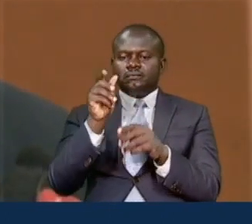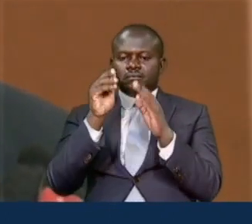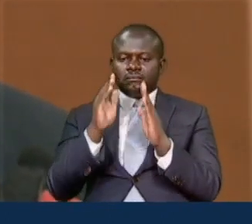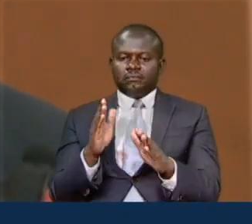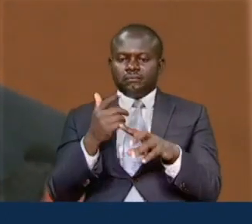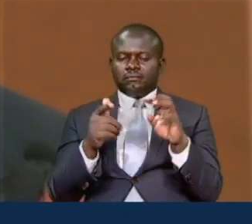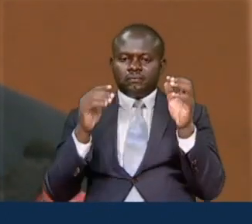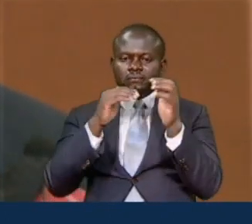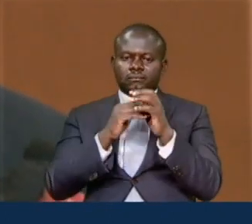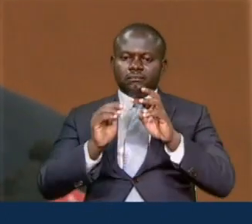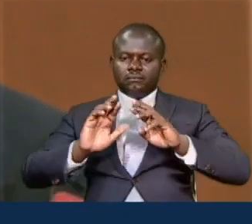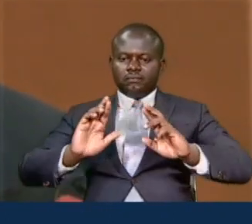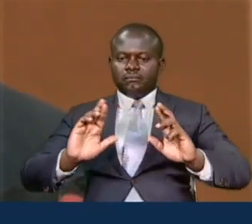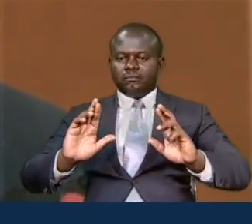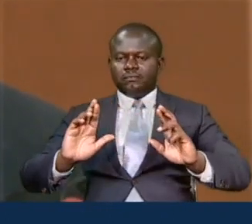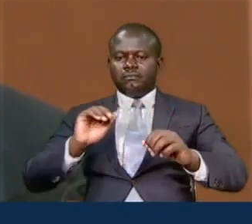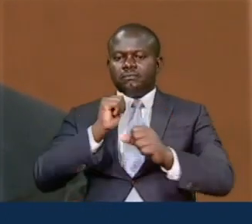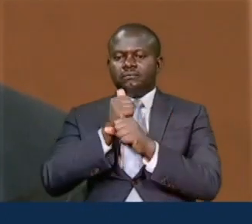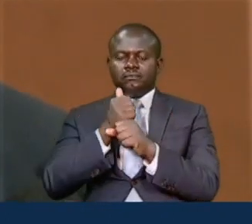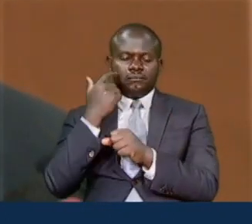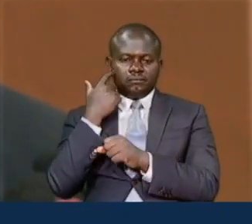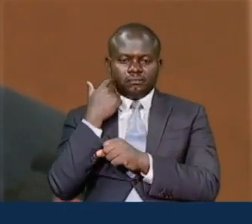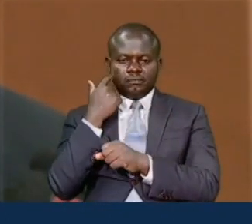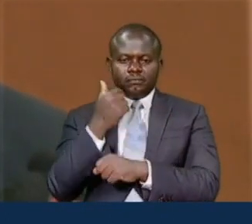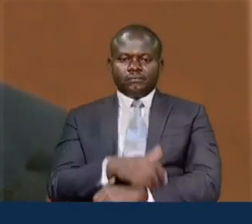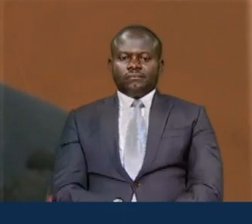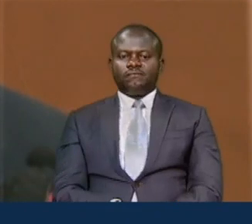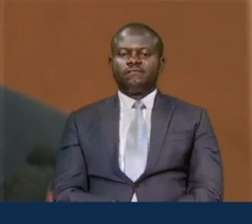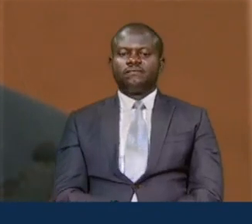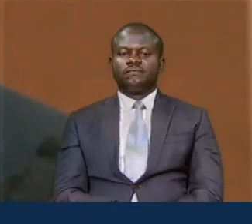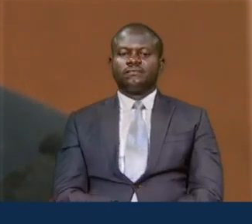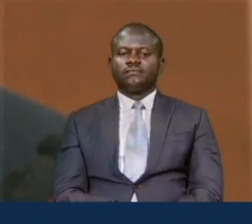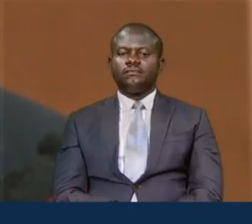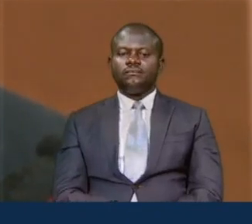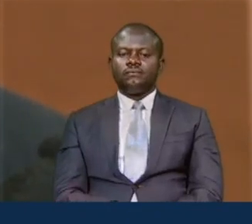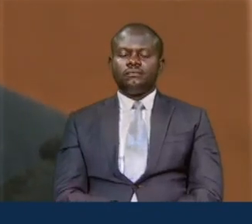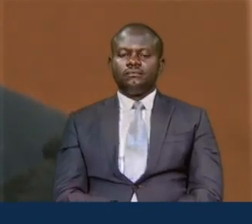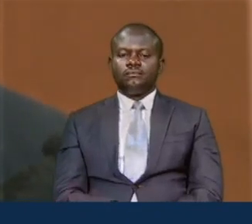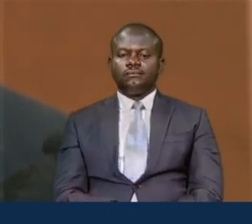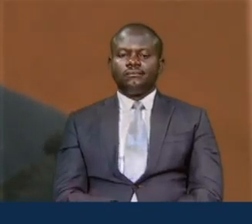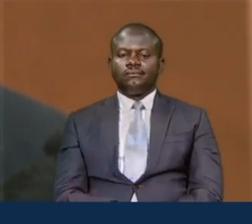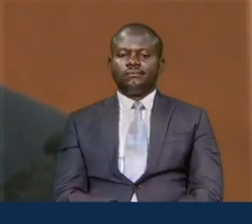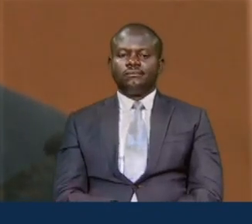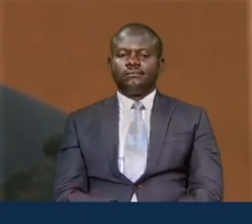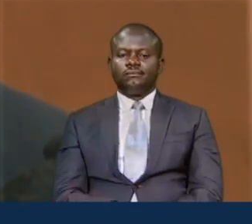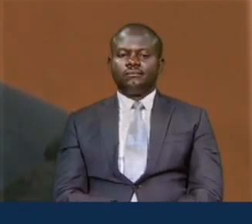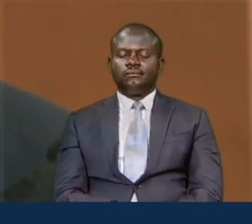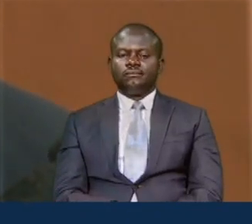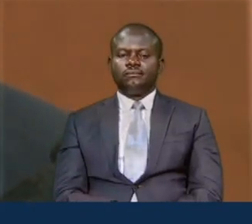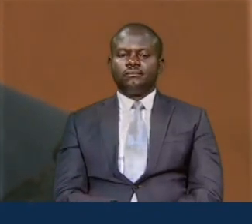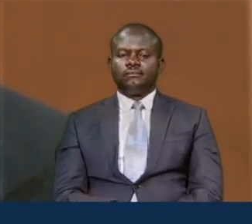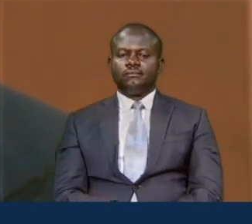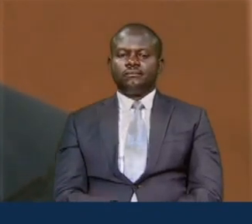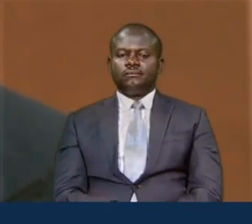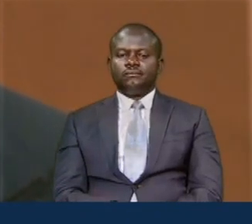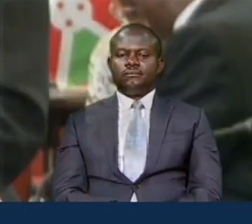kandi twiteguye kubikora and effectively rest with Africa is our duty